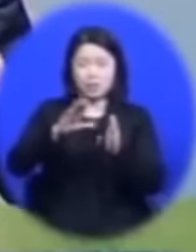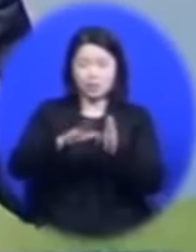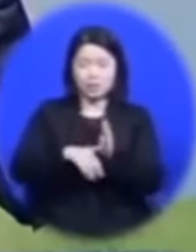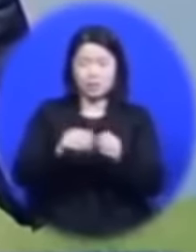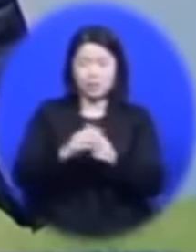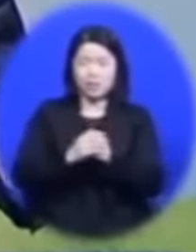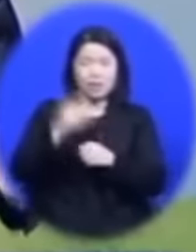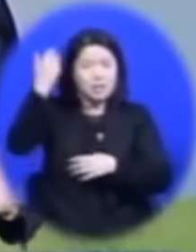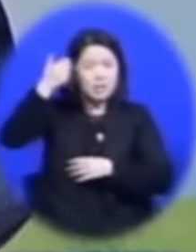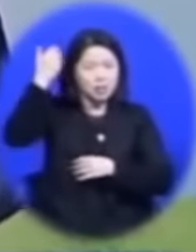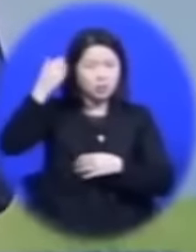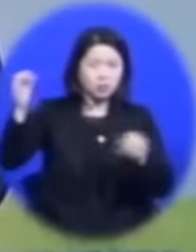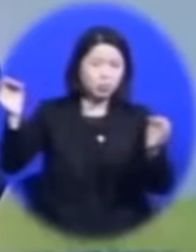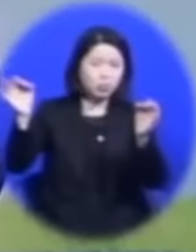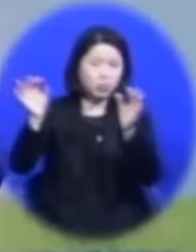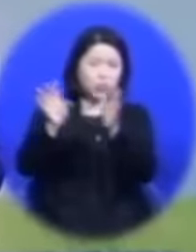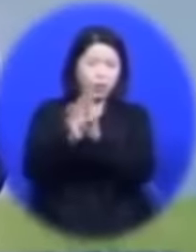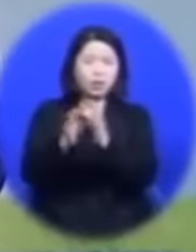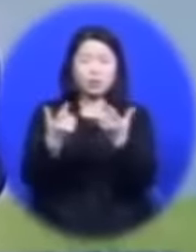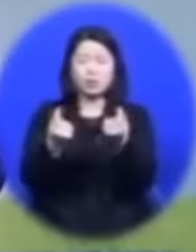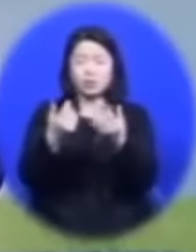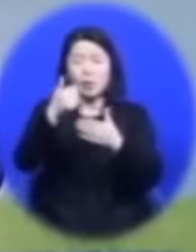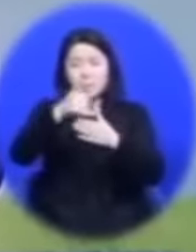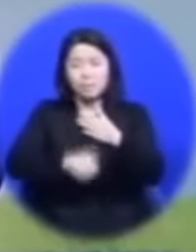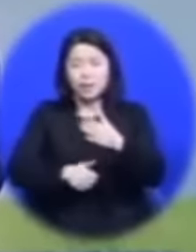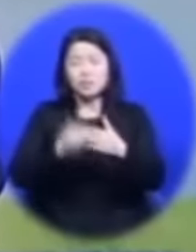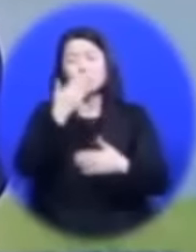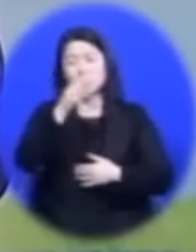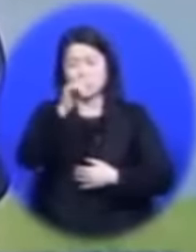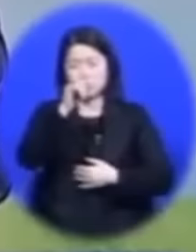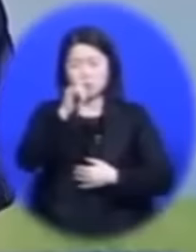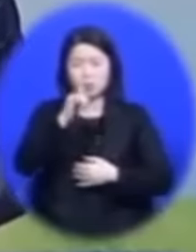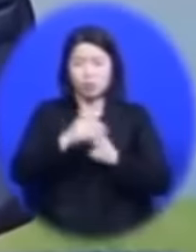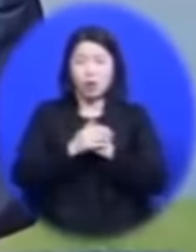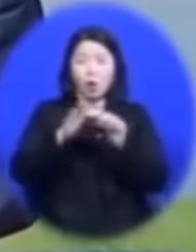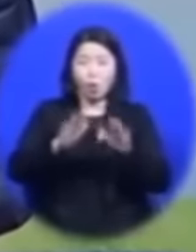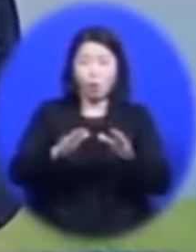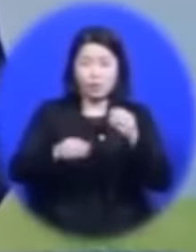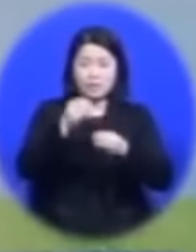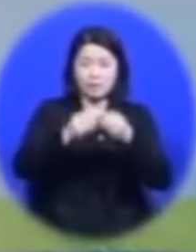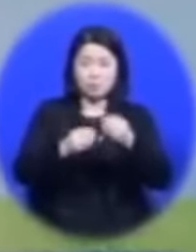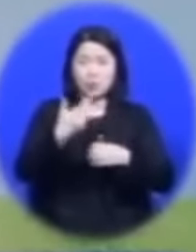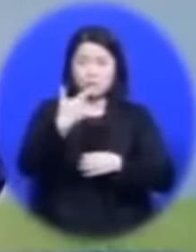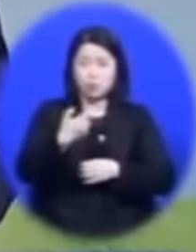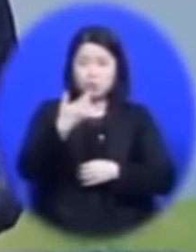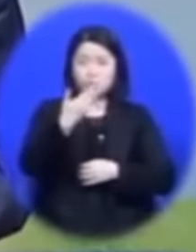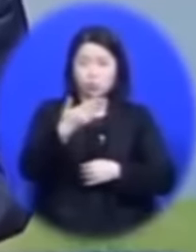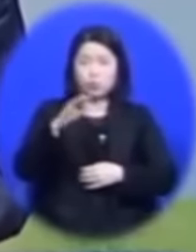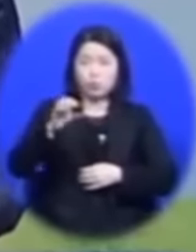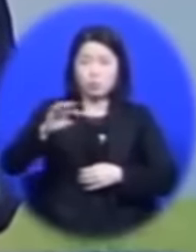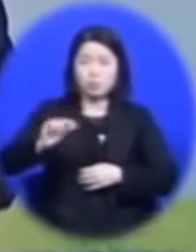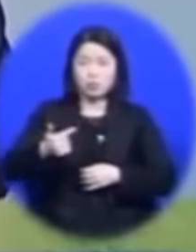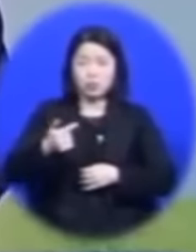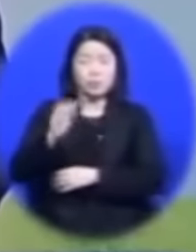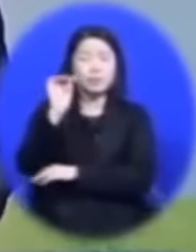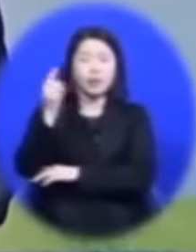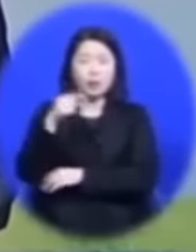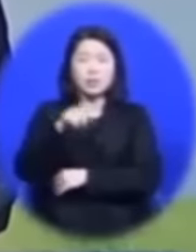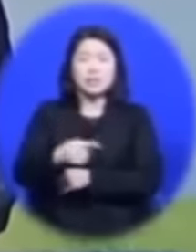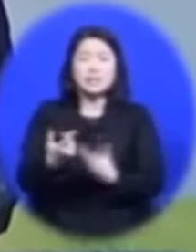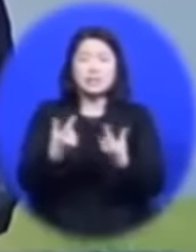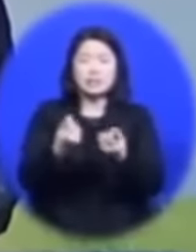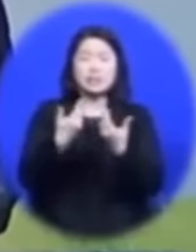파산한 것 같은 이런 상태에 빠질 수가 있습니다. 오늘 시편 69편은 다윗이 그런